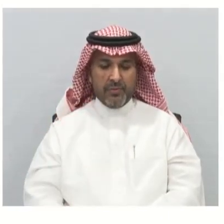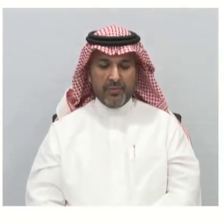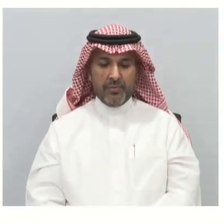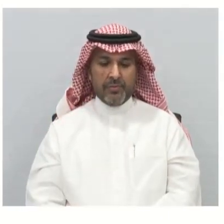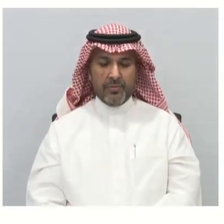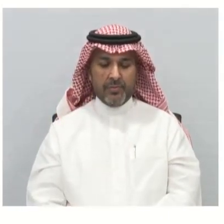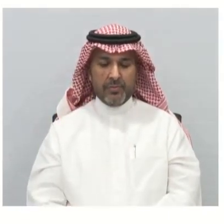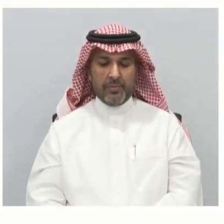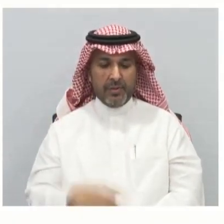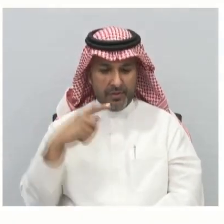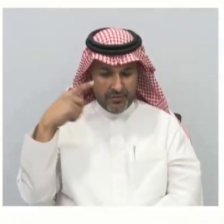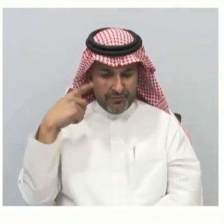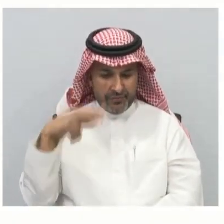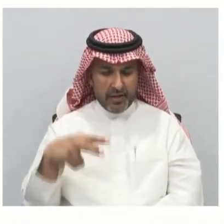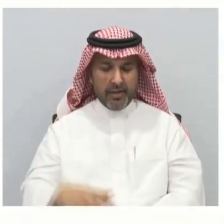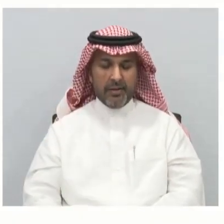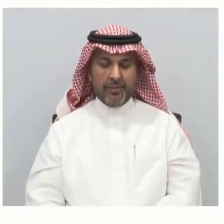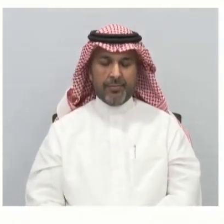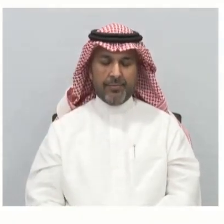التوقيت مباشره